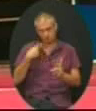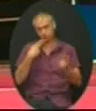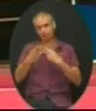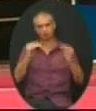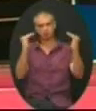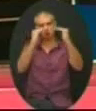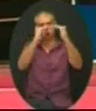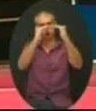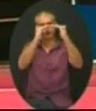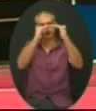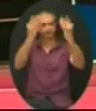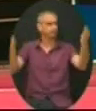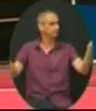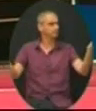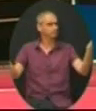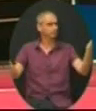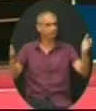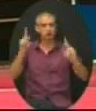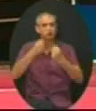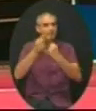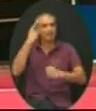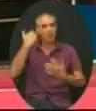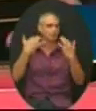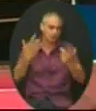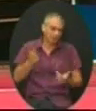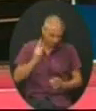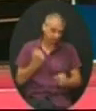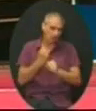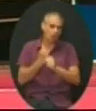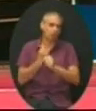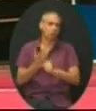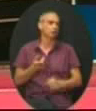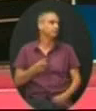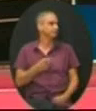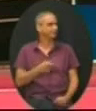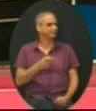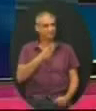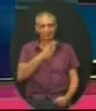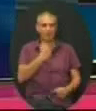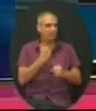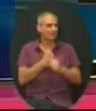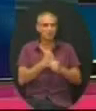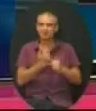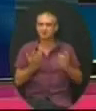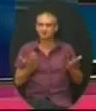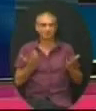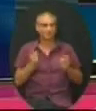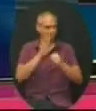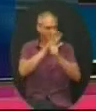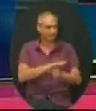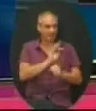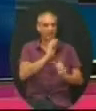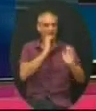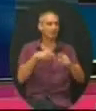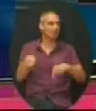מדברים כנגד. יש פה מאבק על דעת הקהל, ולכן צריך לבצע את העבודה. אבל זהו, אתם הולכים על הראש של